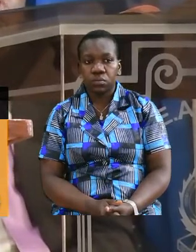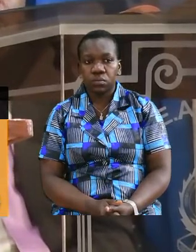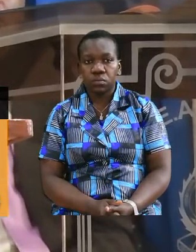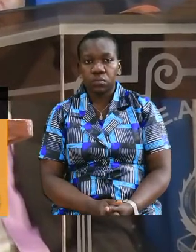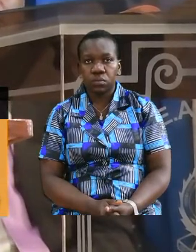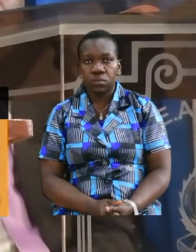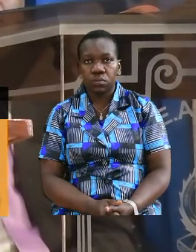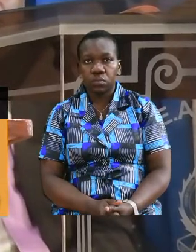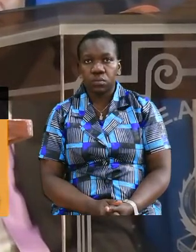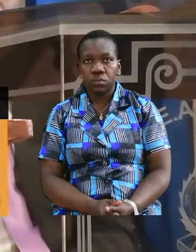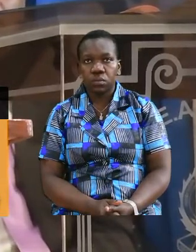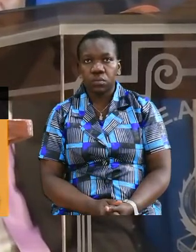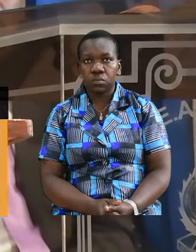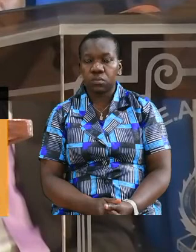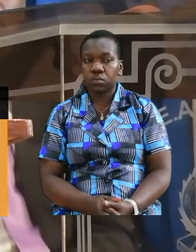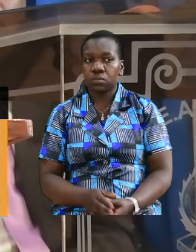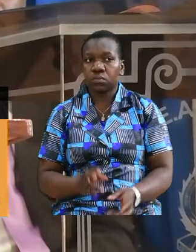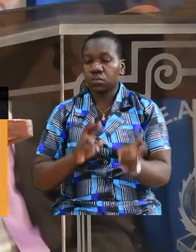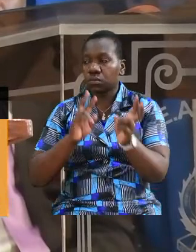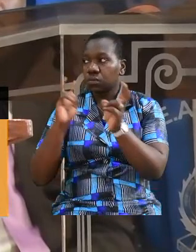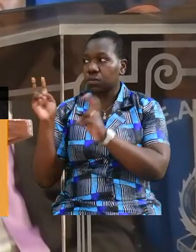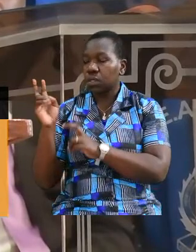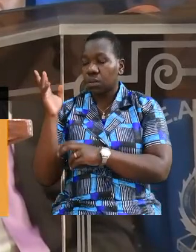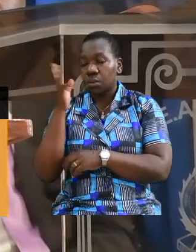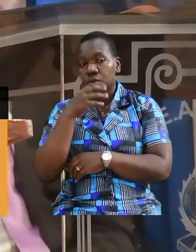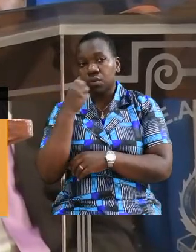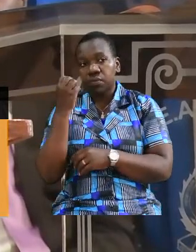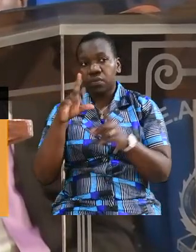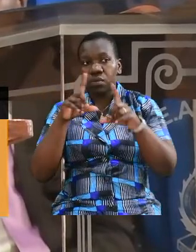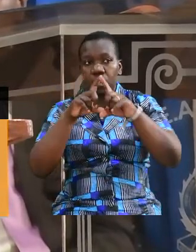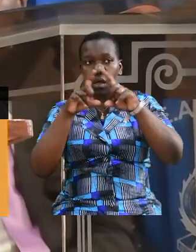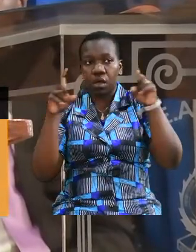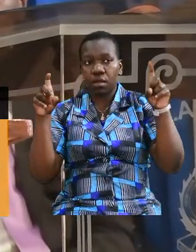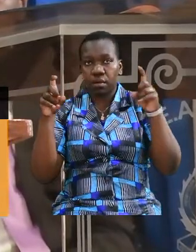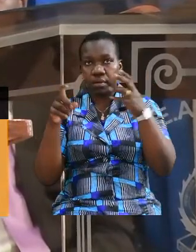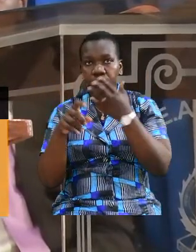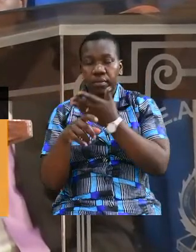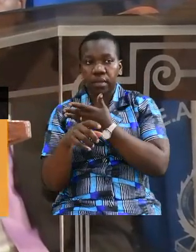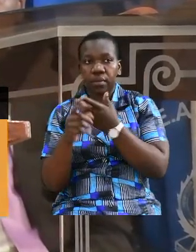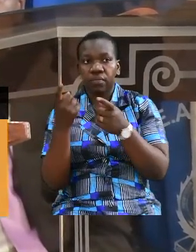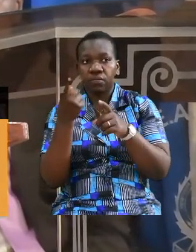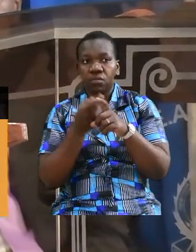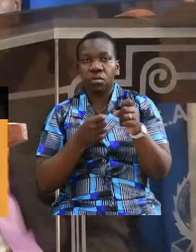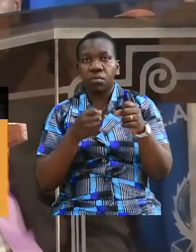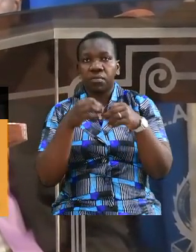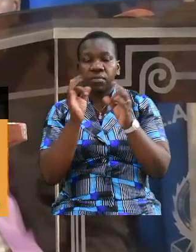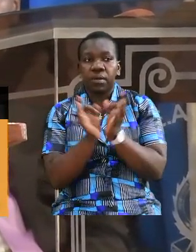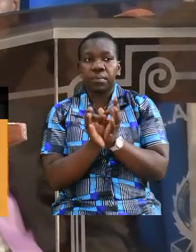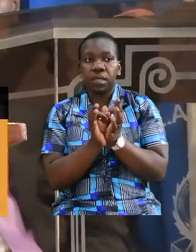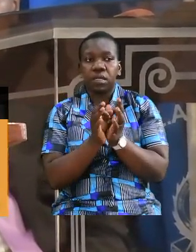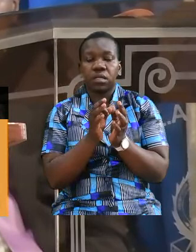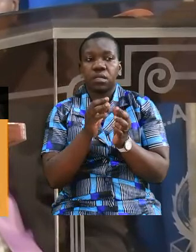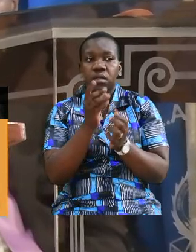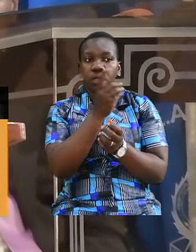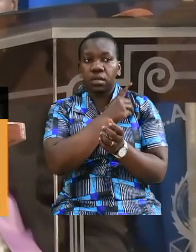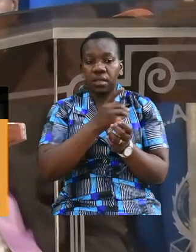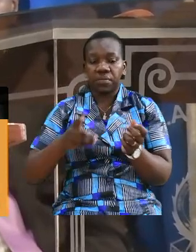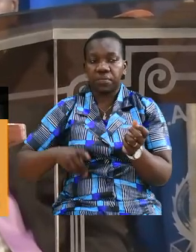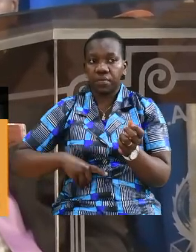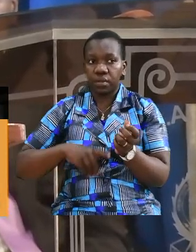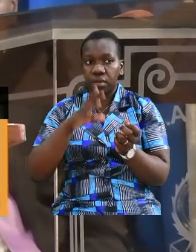Hapa tuko na kadi kutoka kwa Eroda David Liango Maingi,